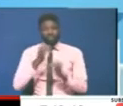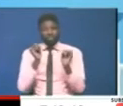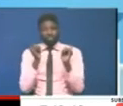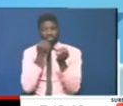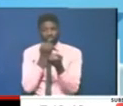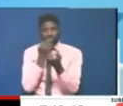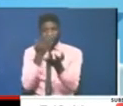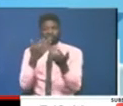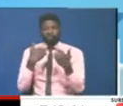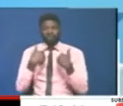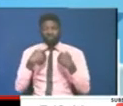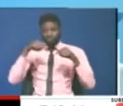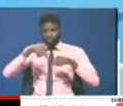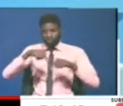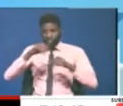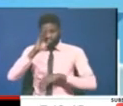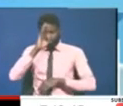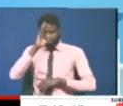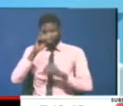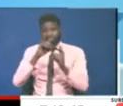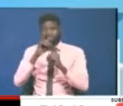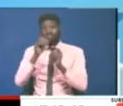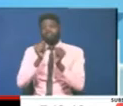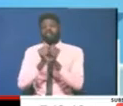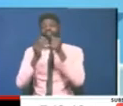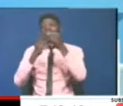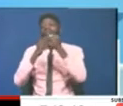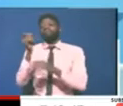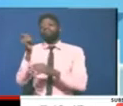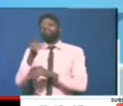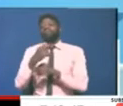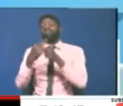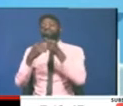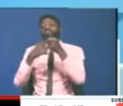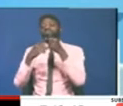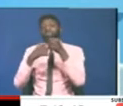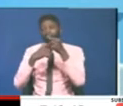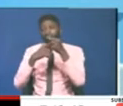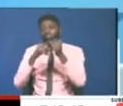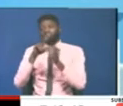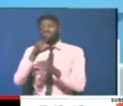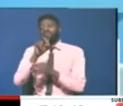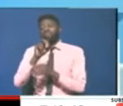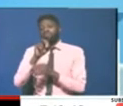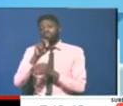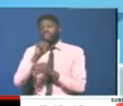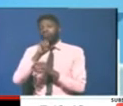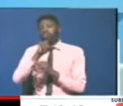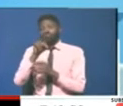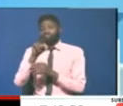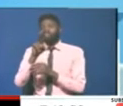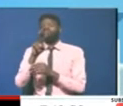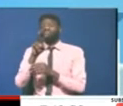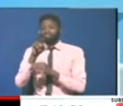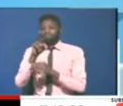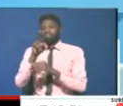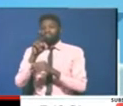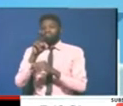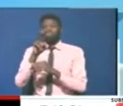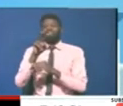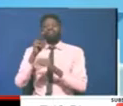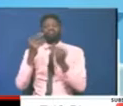tarehe 19 mwezi Juni mwaka 2022 iliadhimishwa kote duniani kama siku ya baba. Katika mataifa ya Ki-katoliki